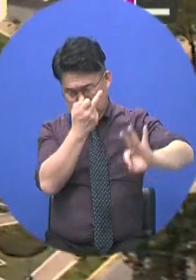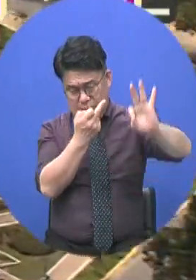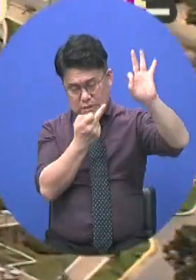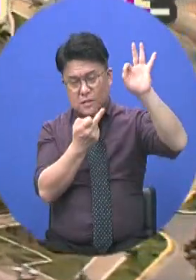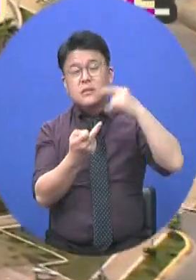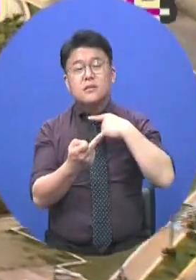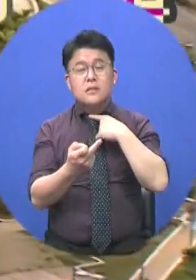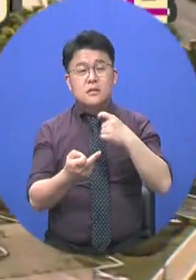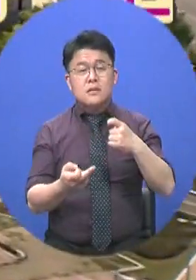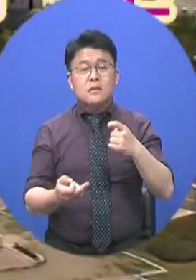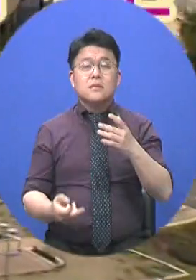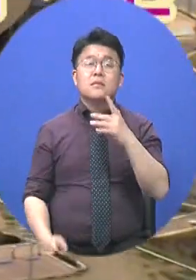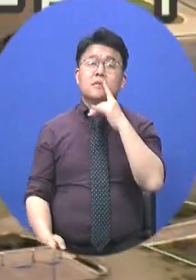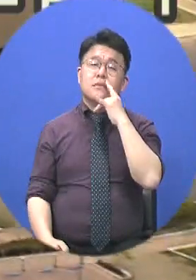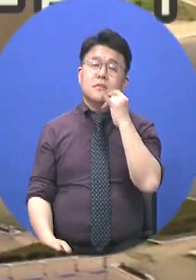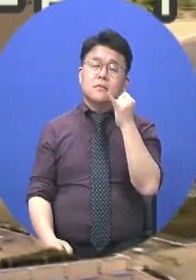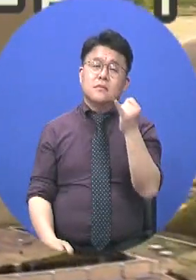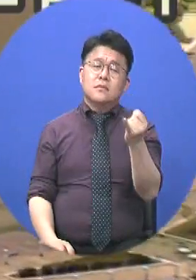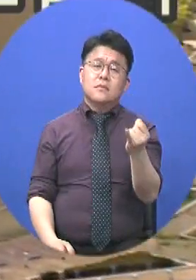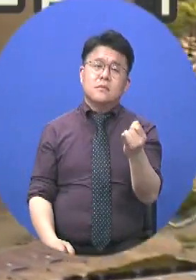들려주시던